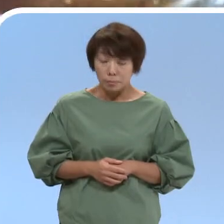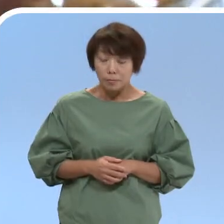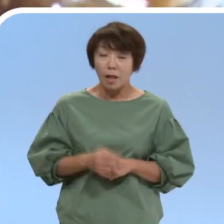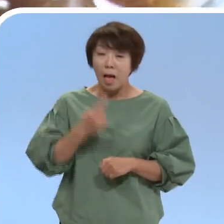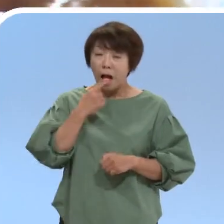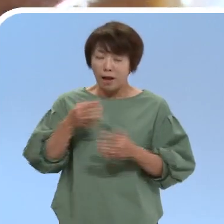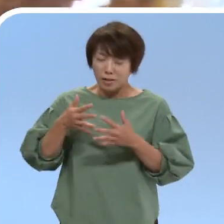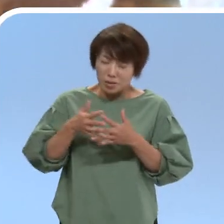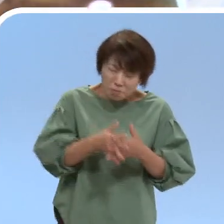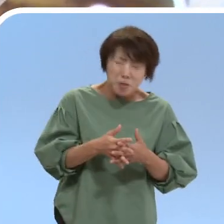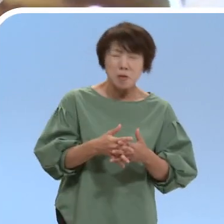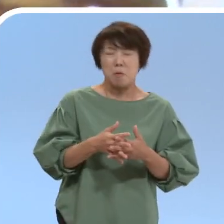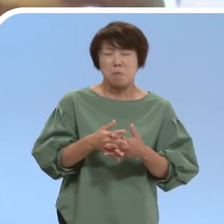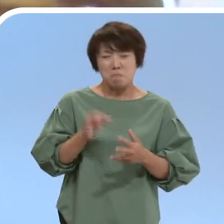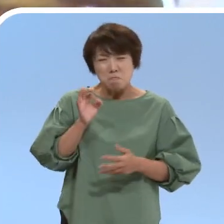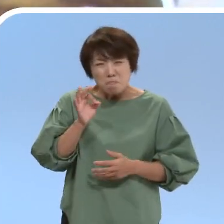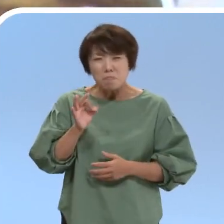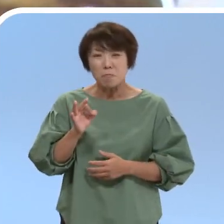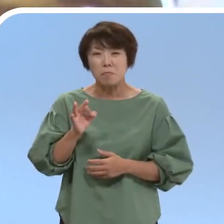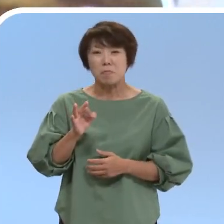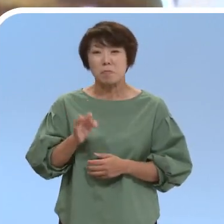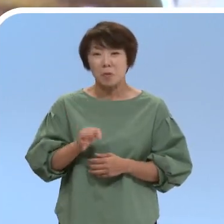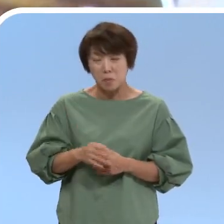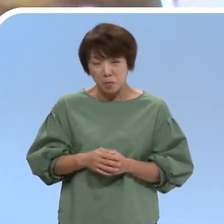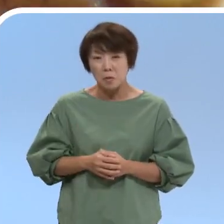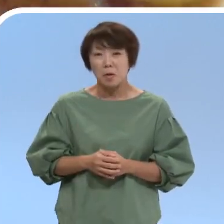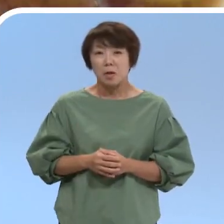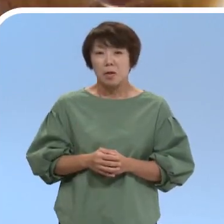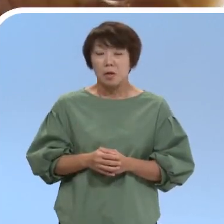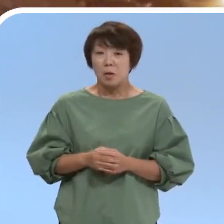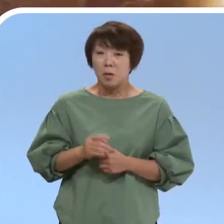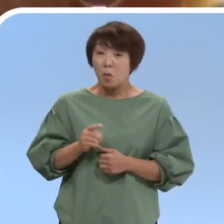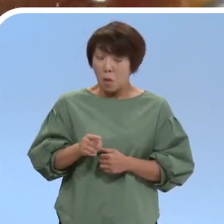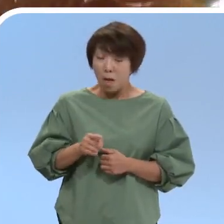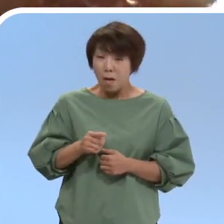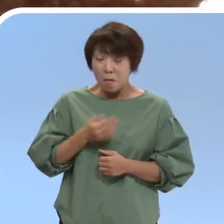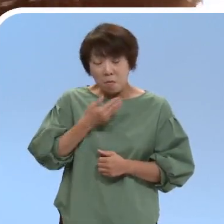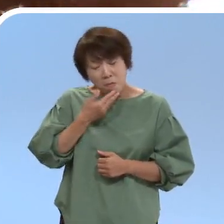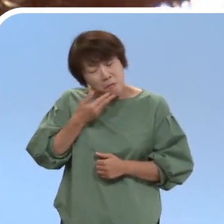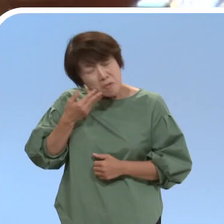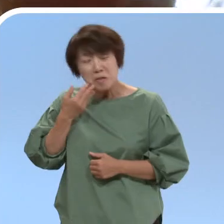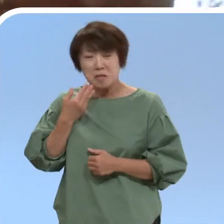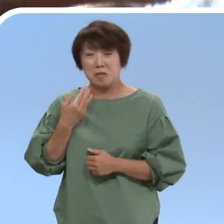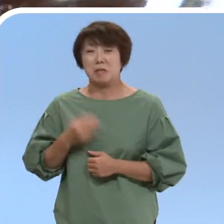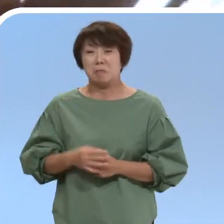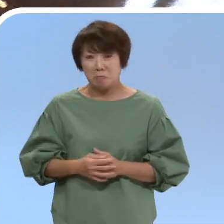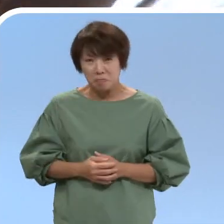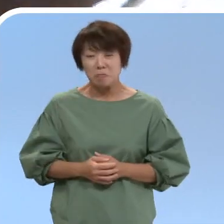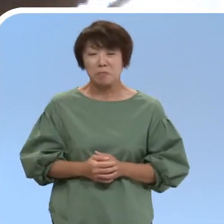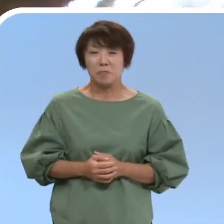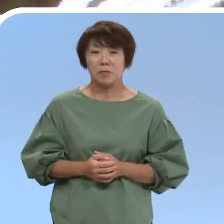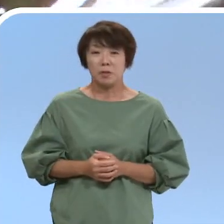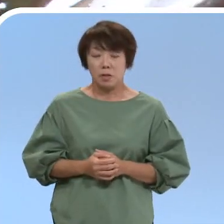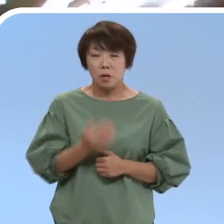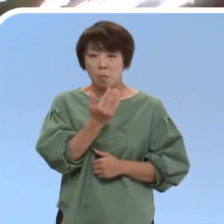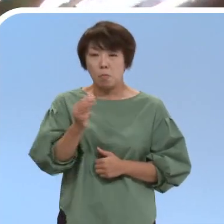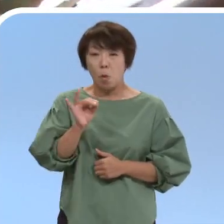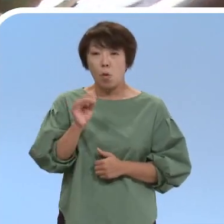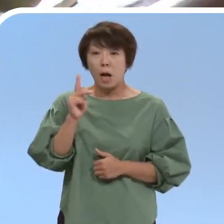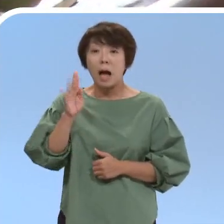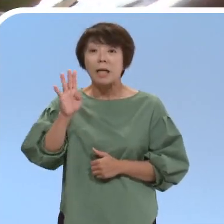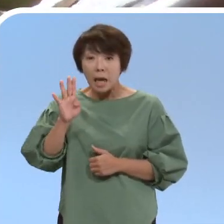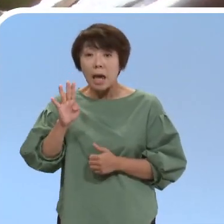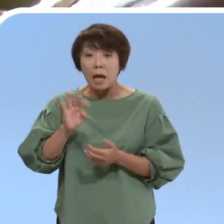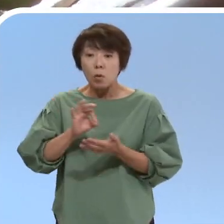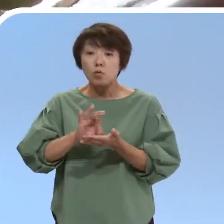和洋旬でるわ。豆腐にこれすごいですね。憎いですね。 ぼっかけを